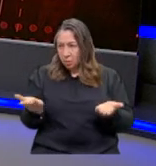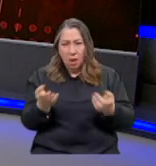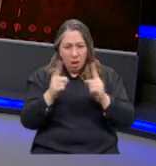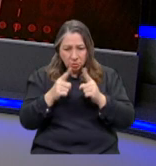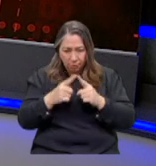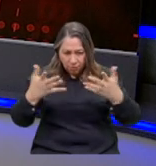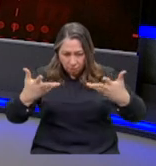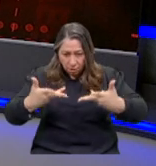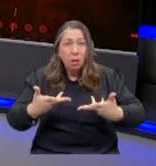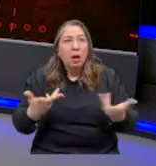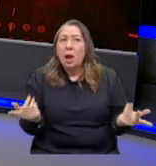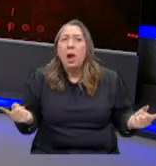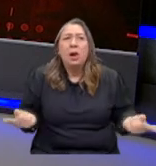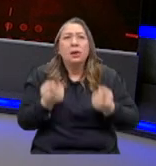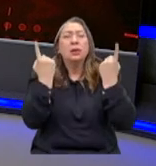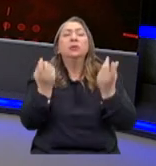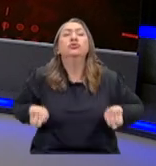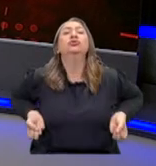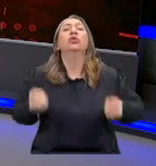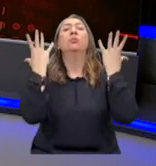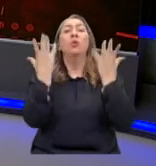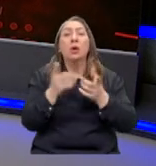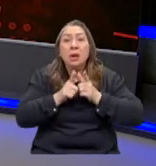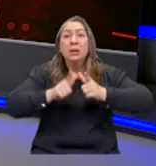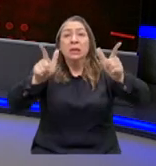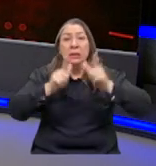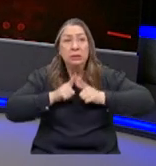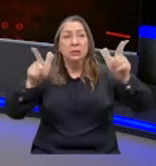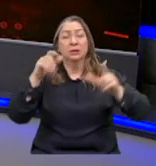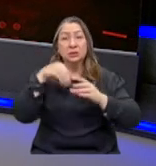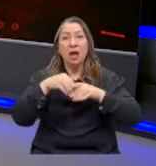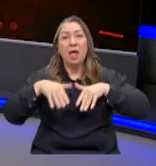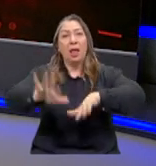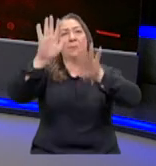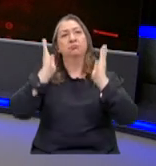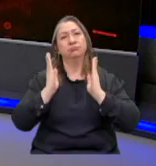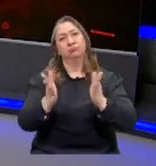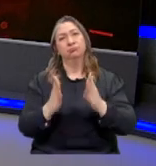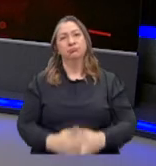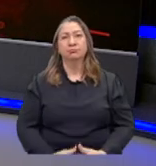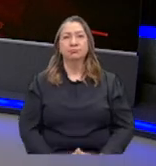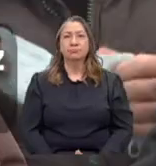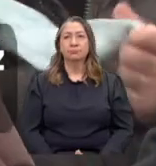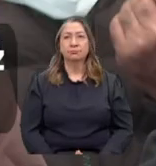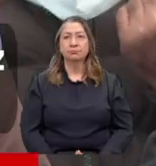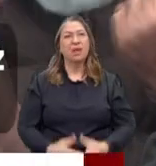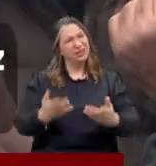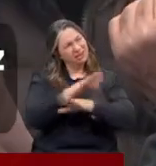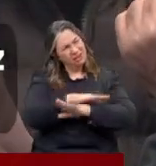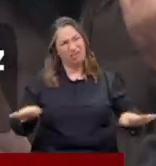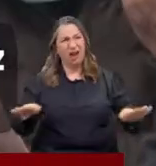yapıyorlar ama işin içinden çıkamıyorlar seslerini duyurabilmek için. Bugün eylemdeydiler. Artık